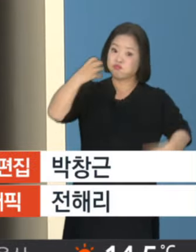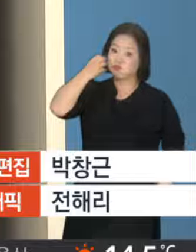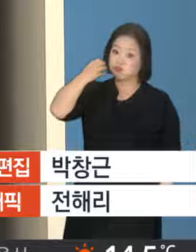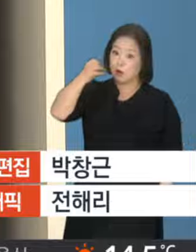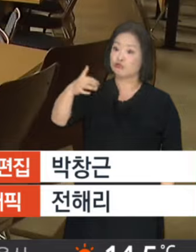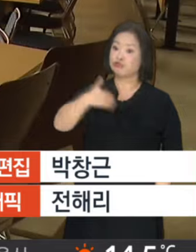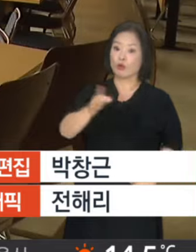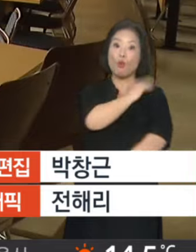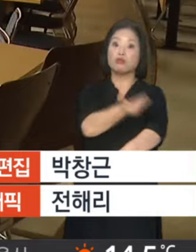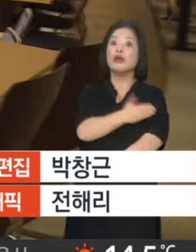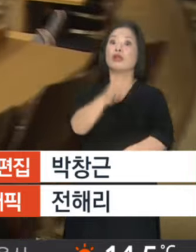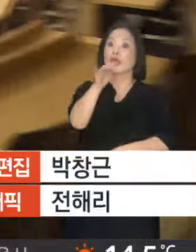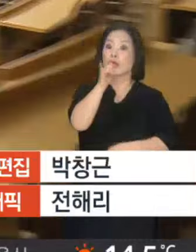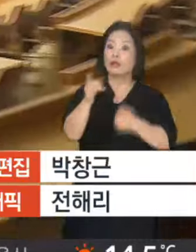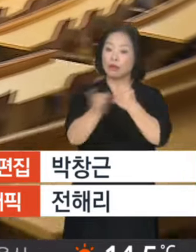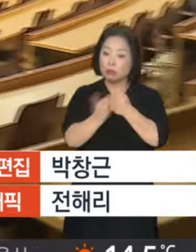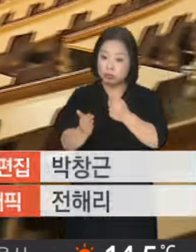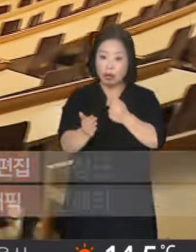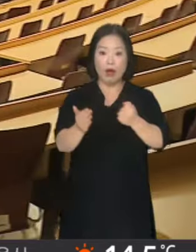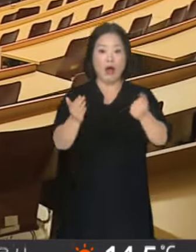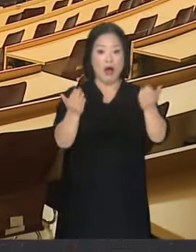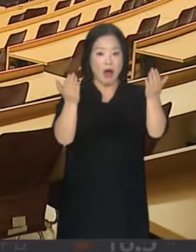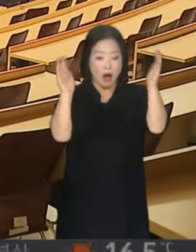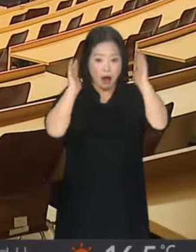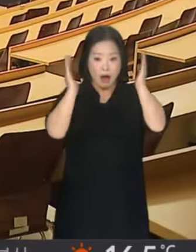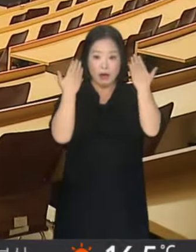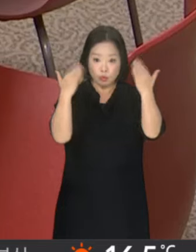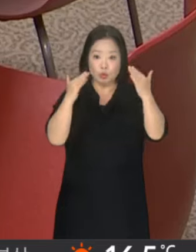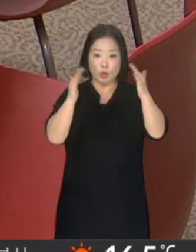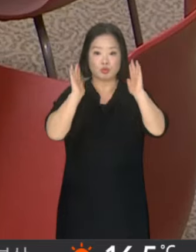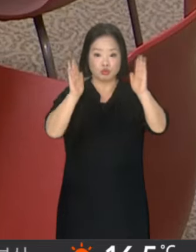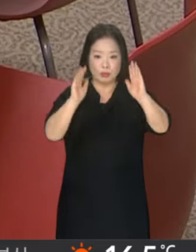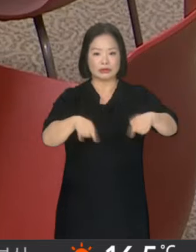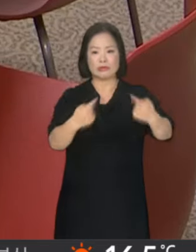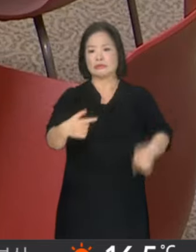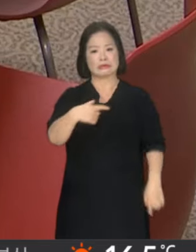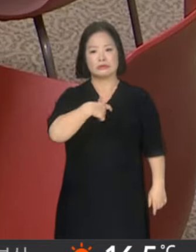거부 기조에는 변함이 없다는 뜻을 내비쳤습니다 연합뉴스 안입니다